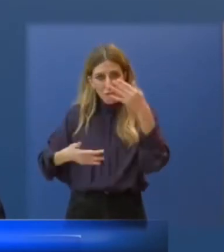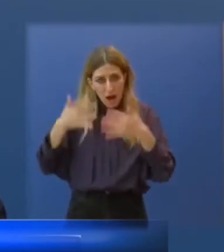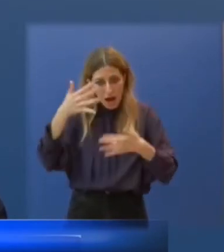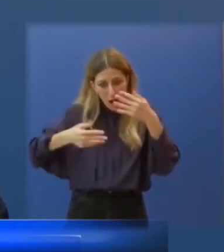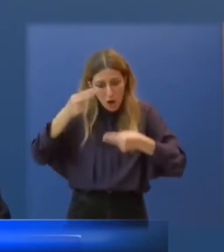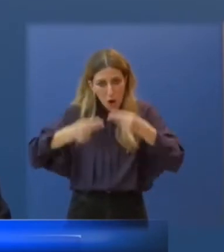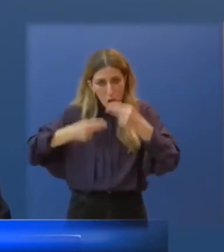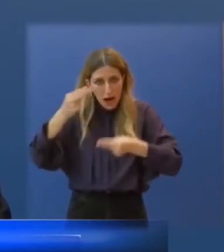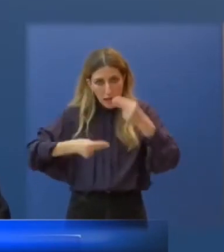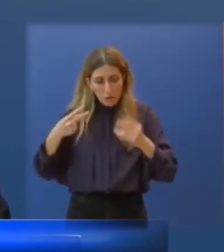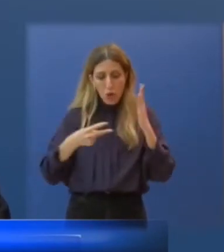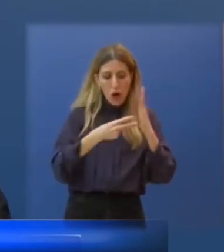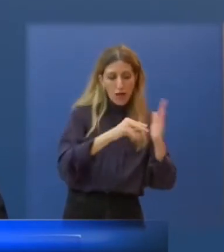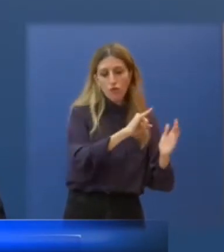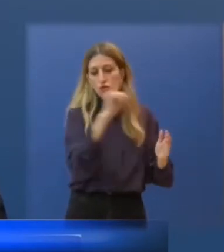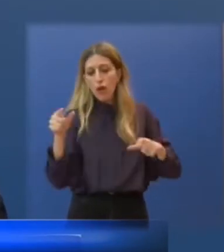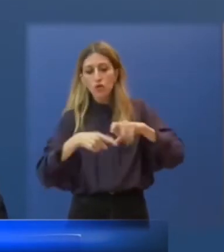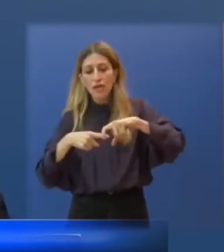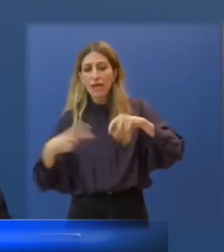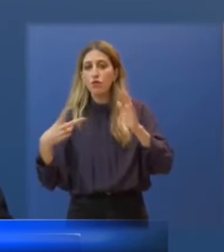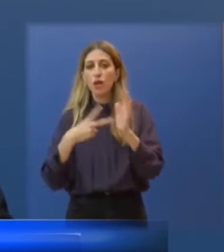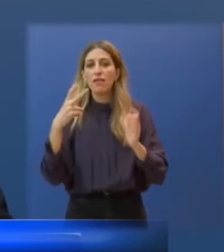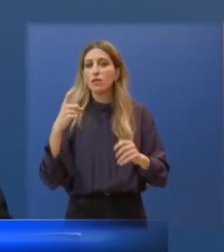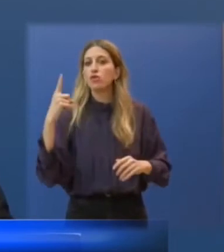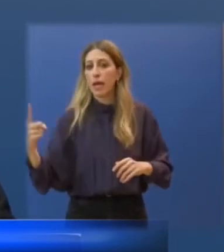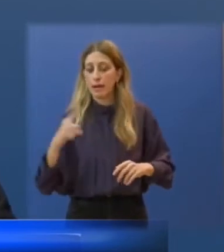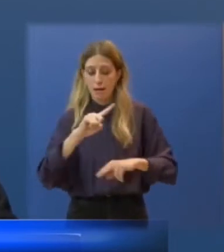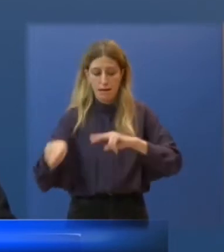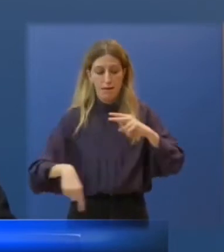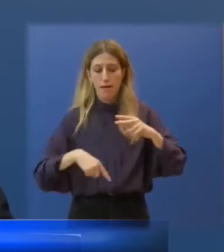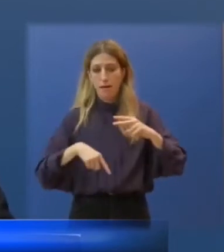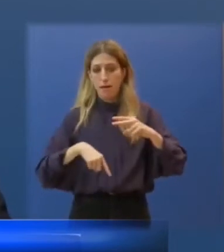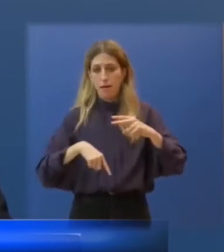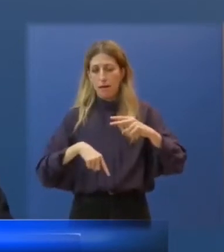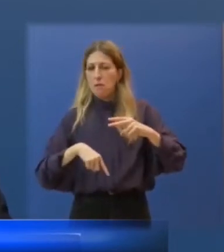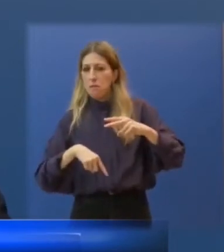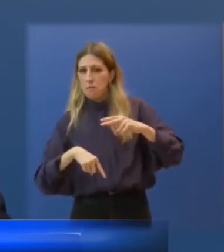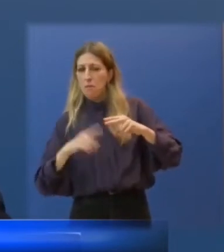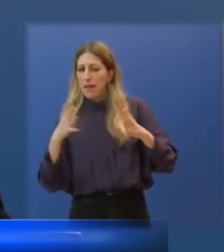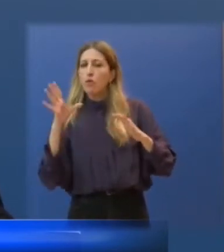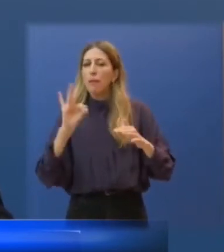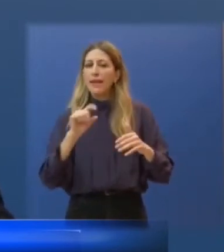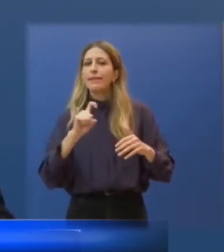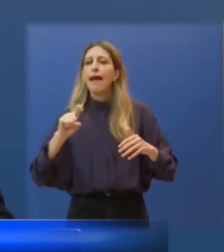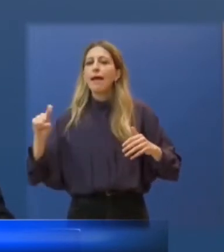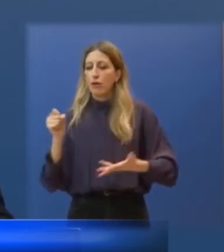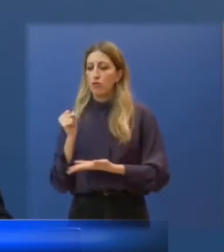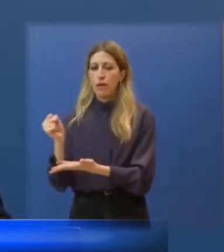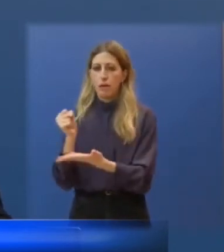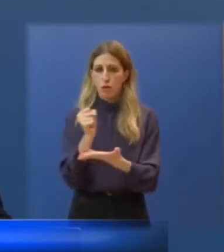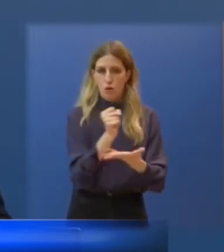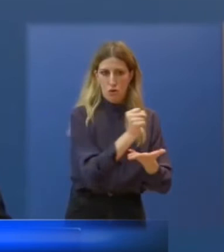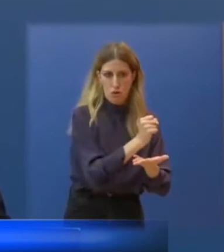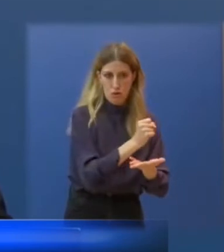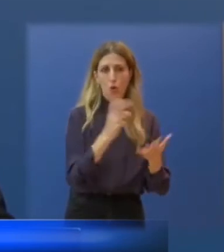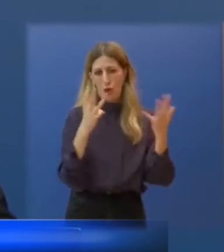χρήσης για την περίοδο από τον Αύγουστο έως τον Δεκέμβριο. Η παροχή αυτή αγγίζει τα €50.000.000. Οι αγρότες μας θα δουν το ποσό